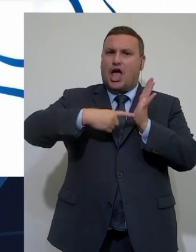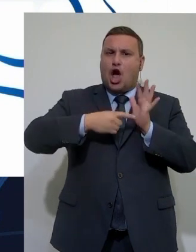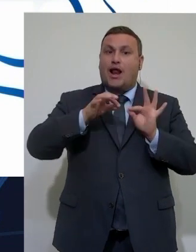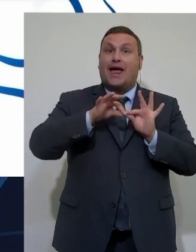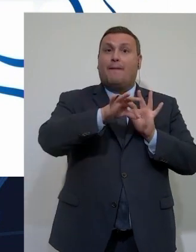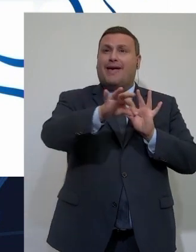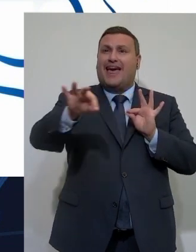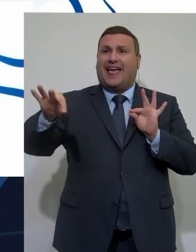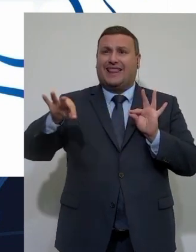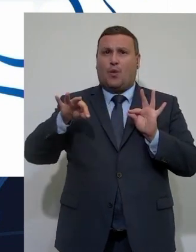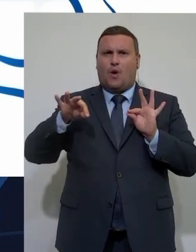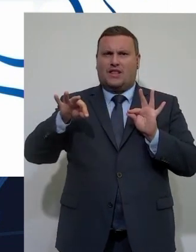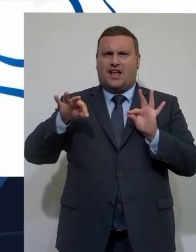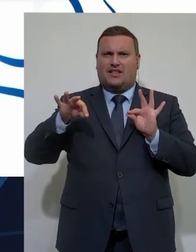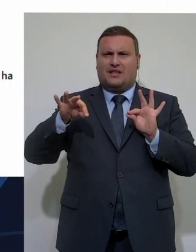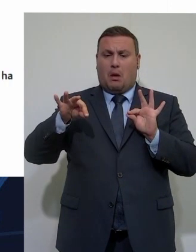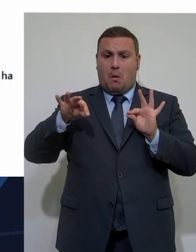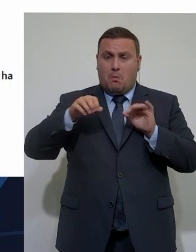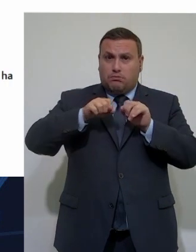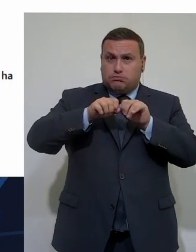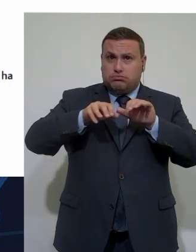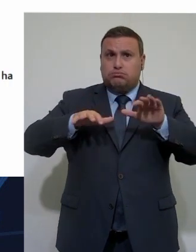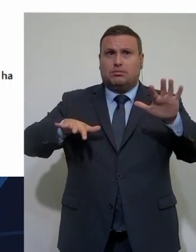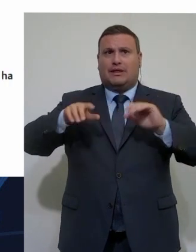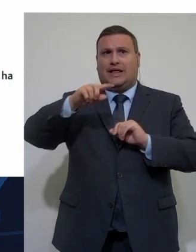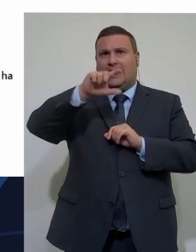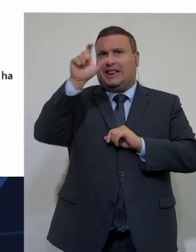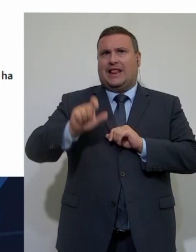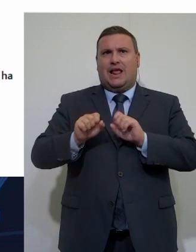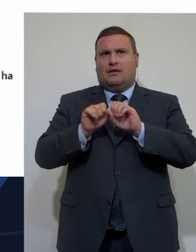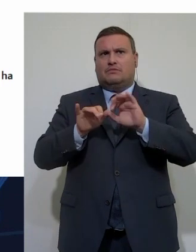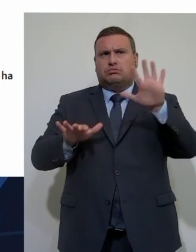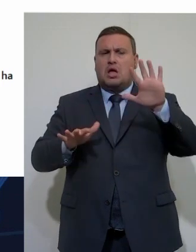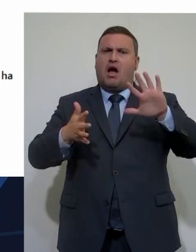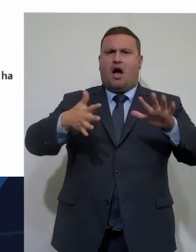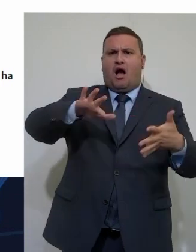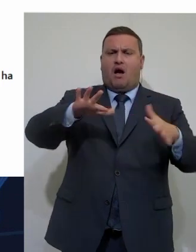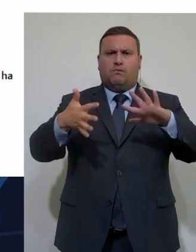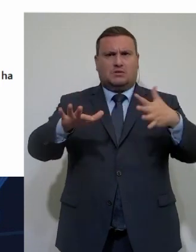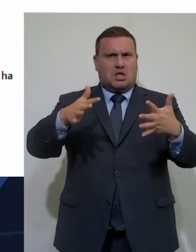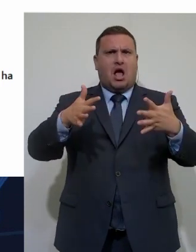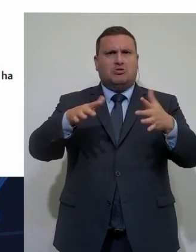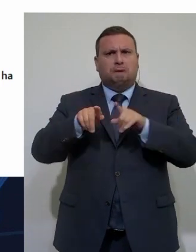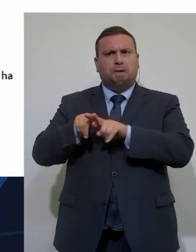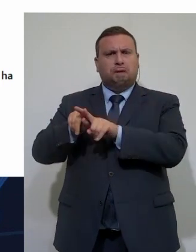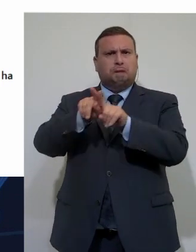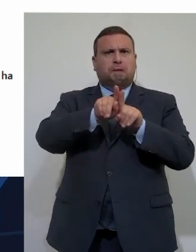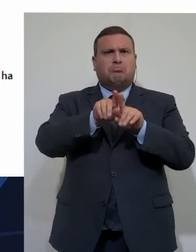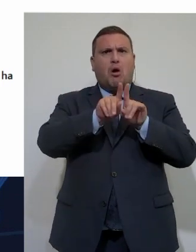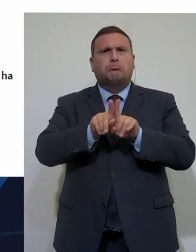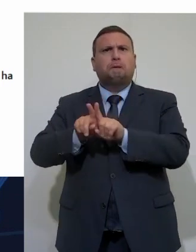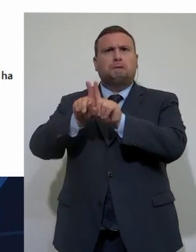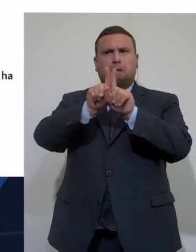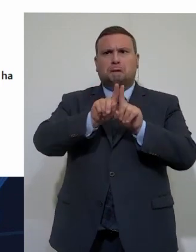72 milioni di metri quadrati di superficie distribuiti in modo omogeneo nel territorio nazionale, come